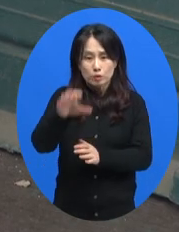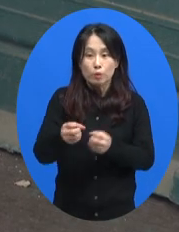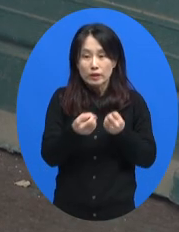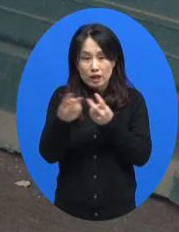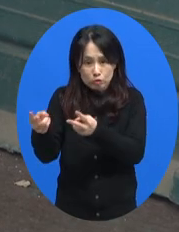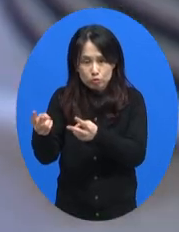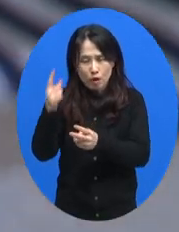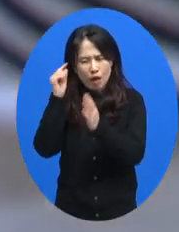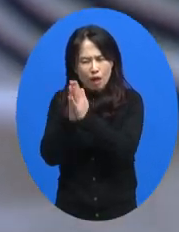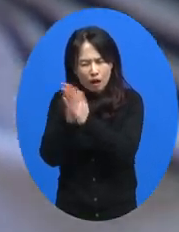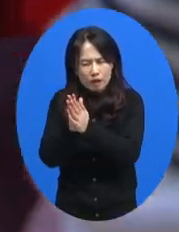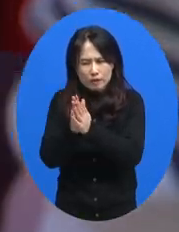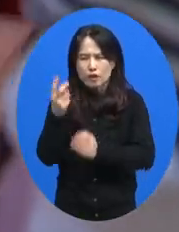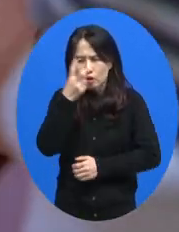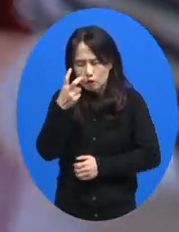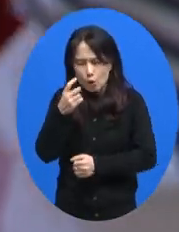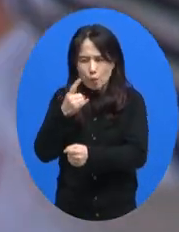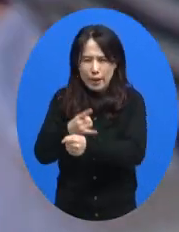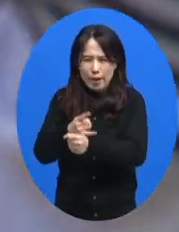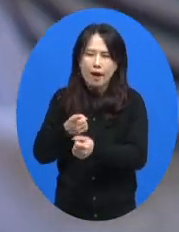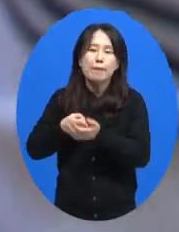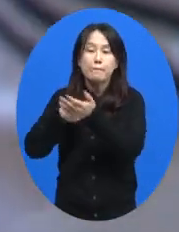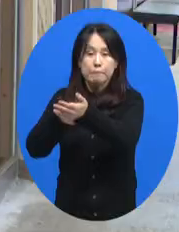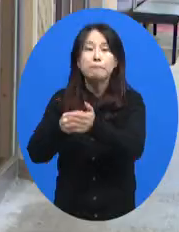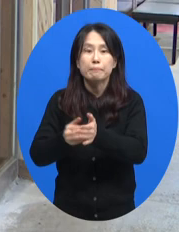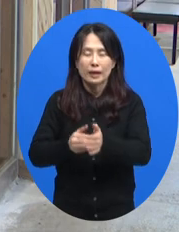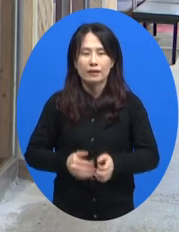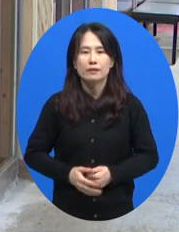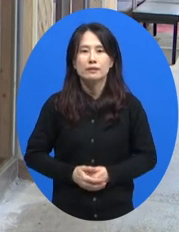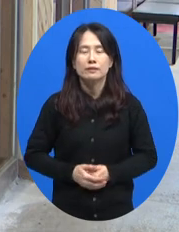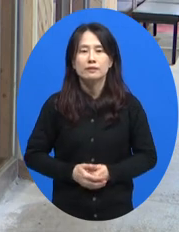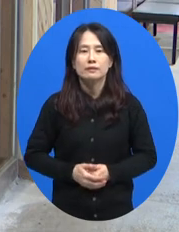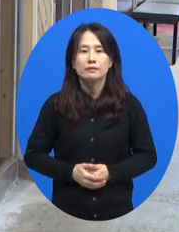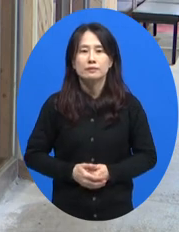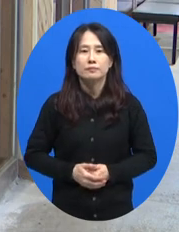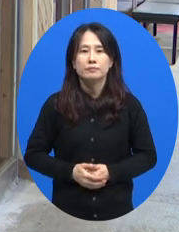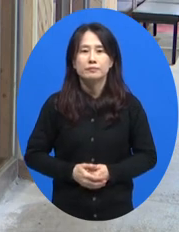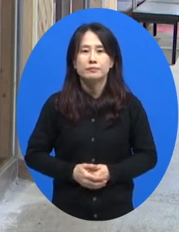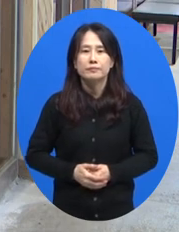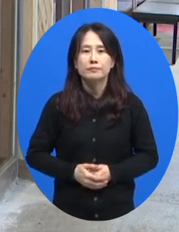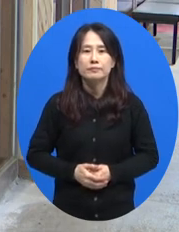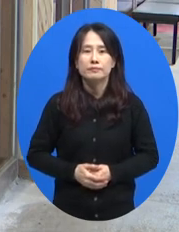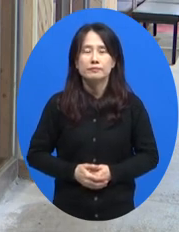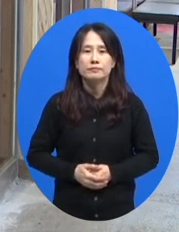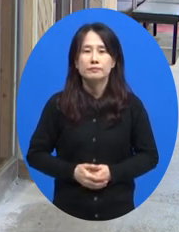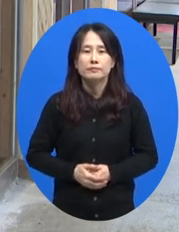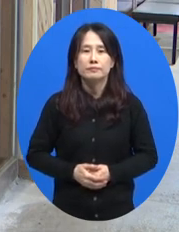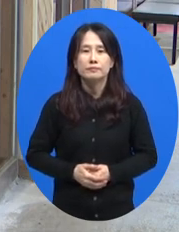통보해 자체 점검을 실시하도록 했습니다. 경기 GTV 최창순입니다.